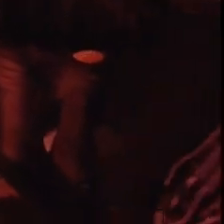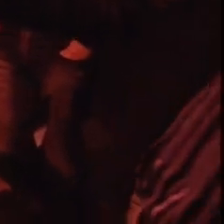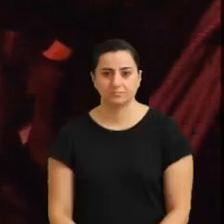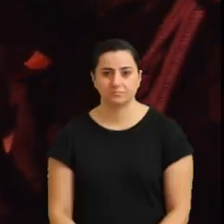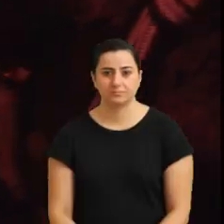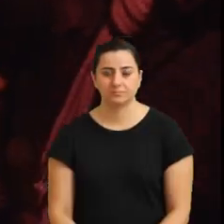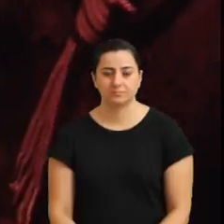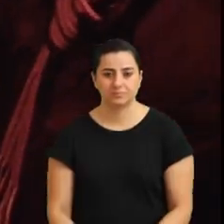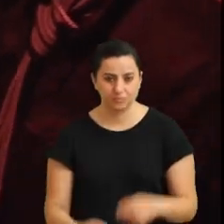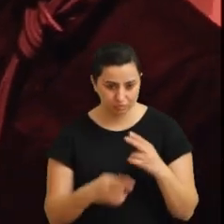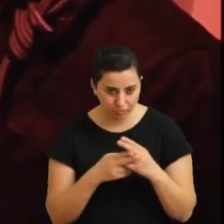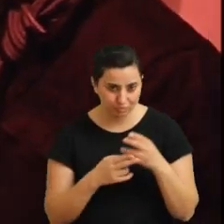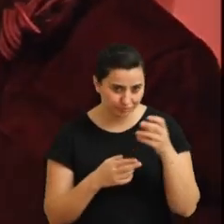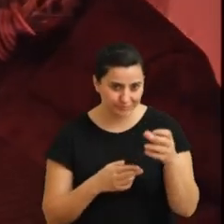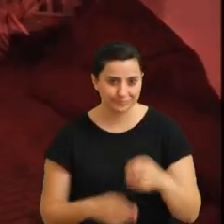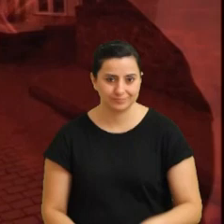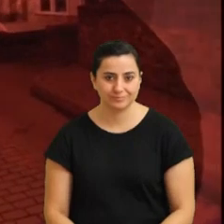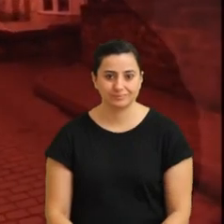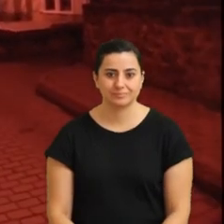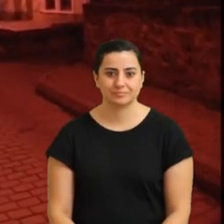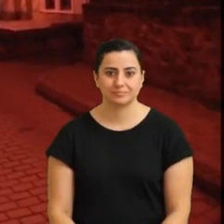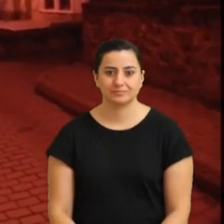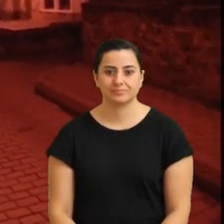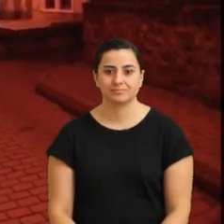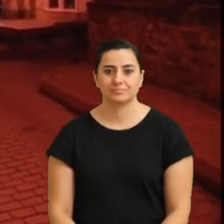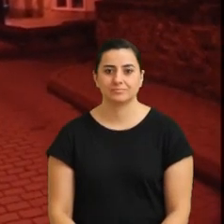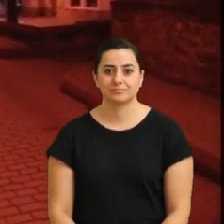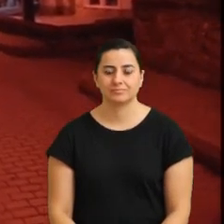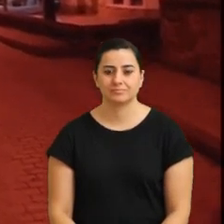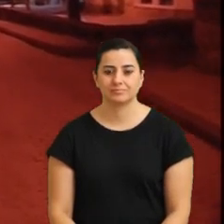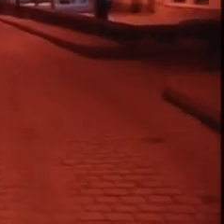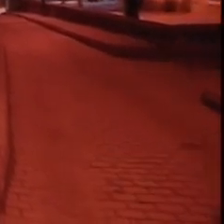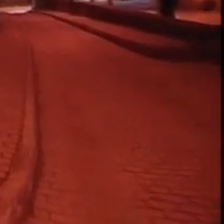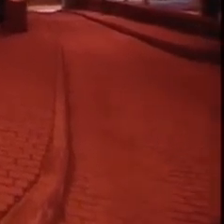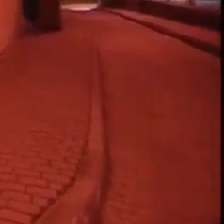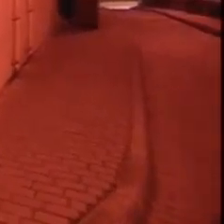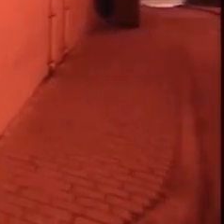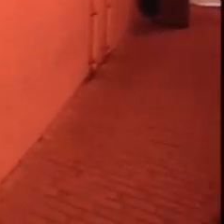Buyurun, size de hemen veriyorum. Bir kap getirin, yarım litre verelim size.